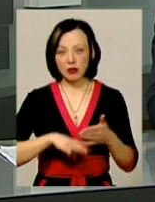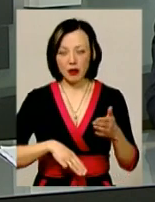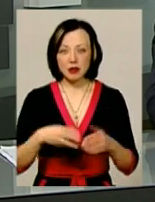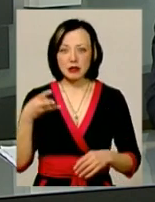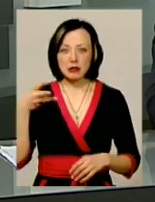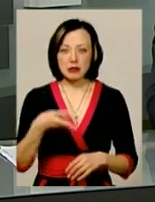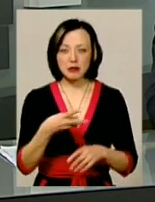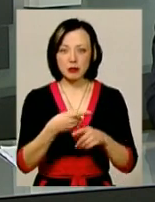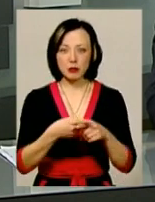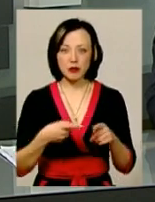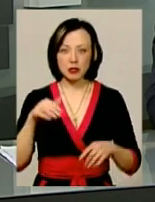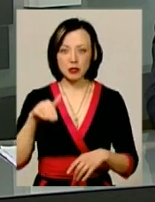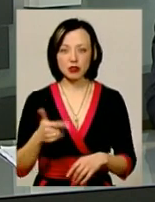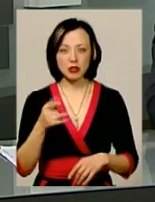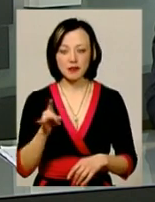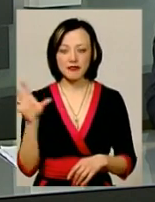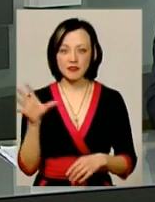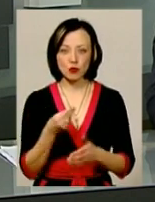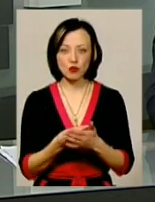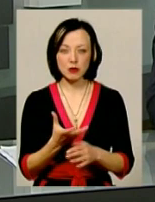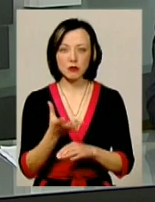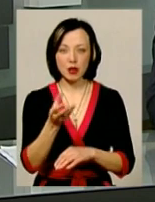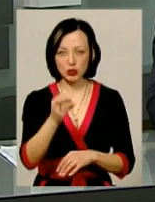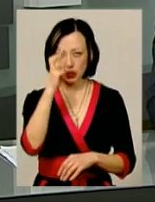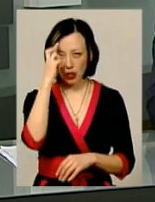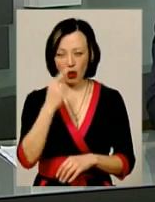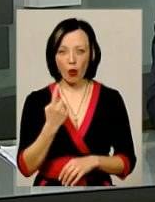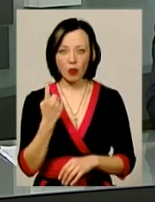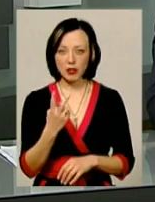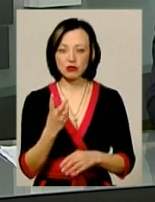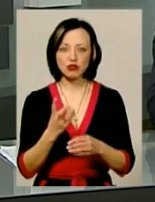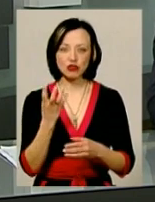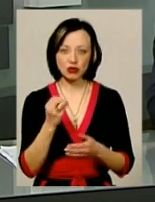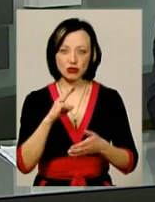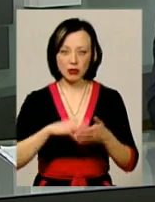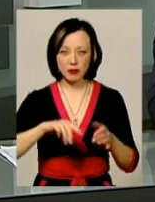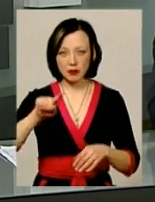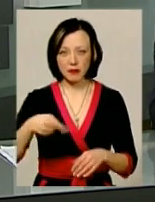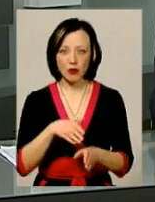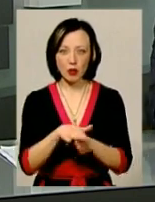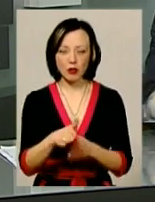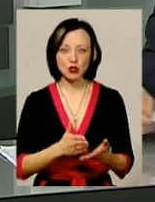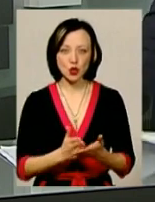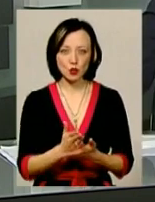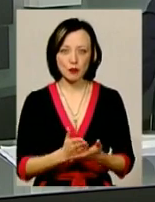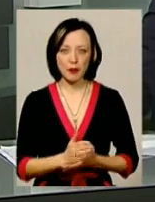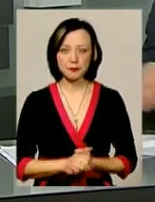3,5 тисячі гривень. Майже вся сума сплачена державі, один неоплачений штраф має стягнути виконавча служба.